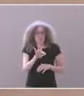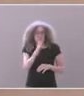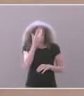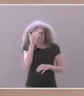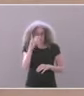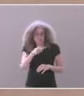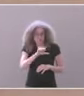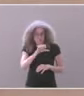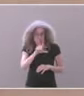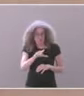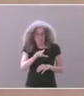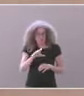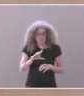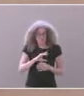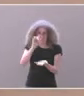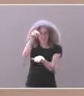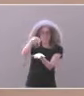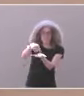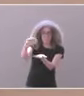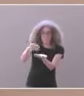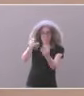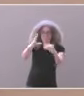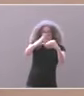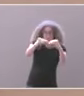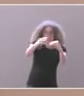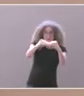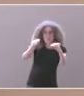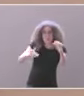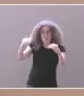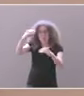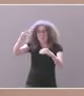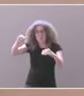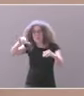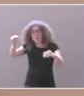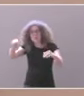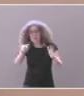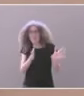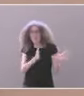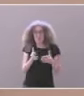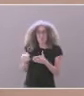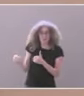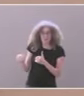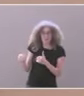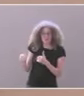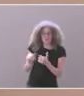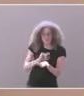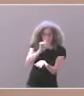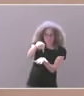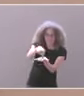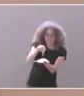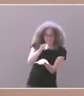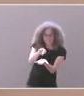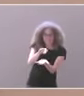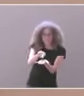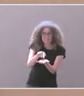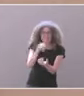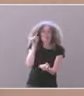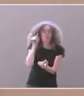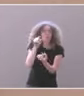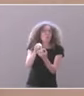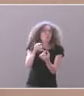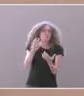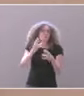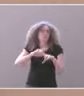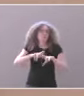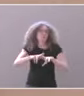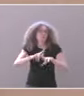situe à la jonction de 3 quartiers, La Payade, les Hauts-de-Massane et Malbosque. Les objectifs de ce projet de restructuration sont